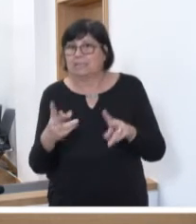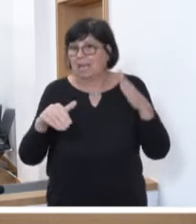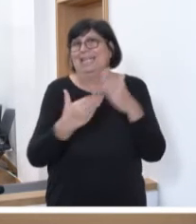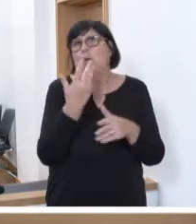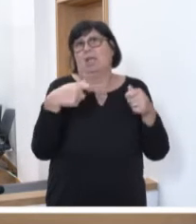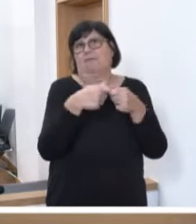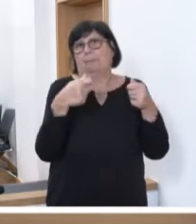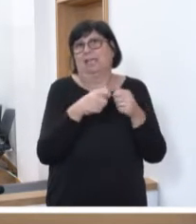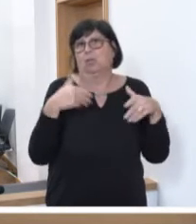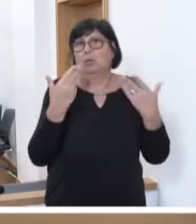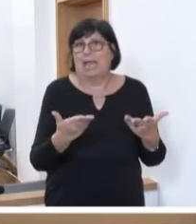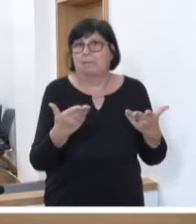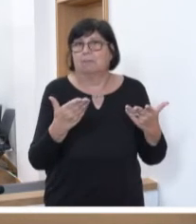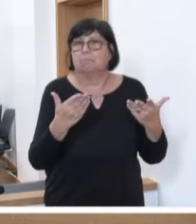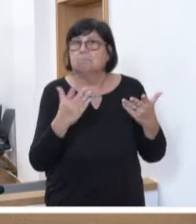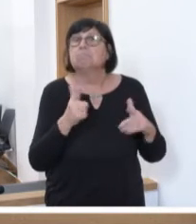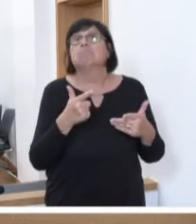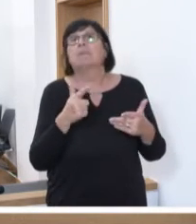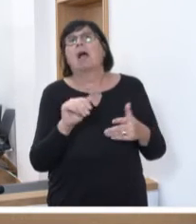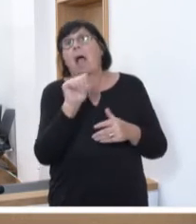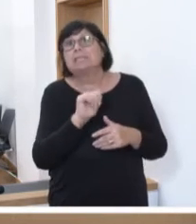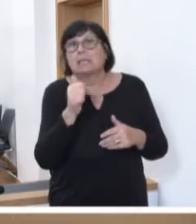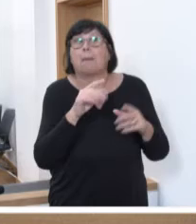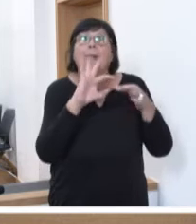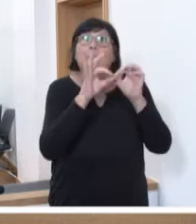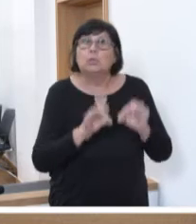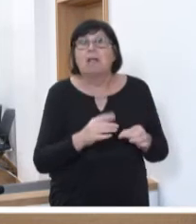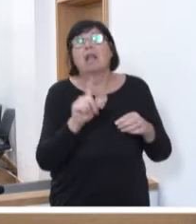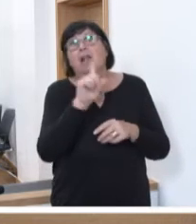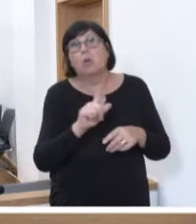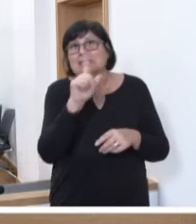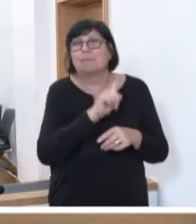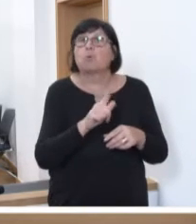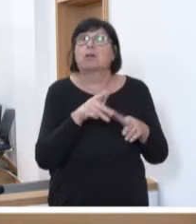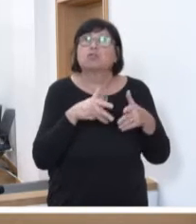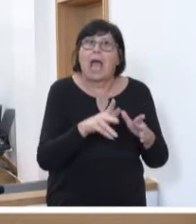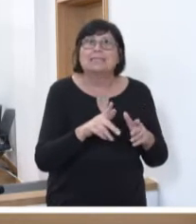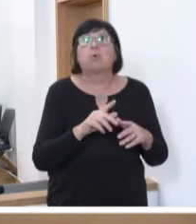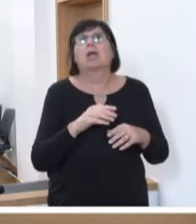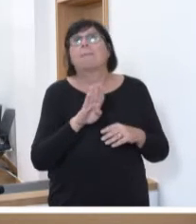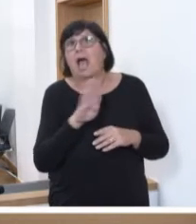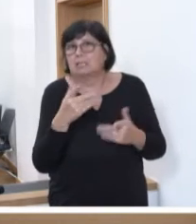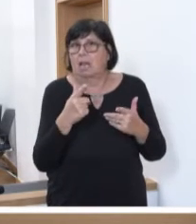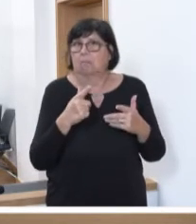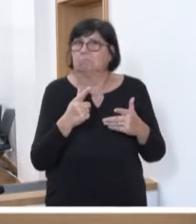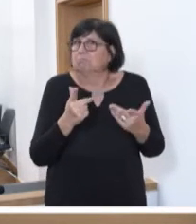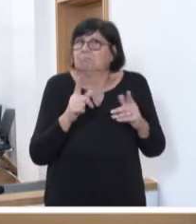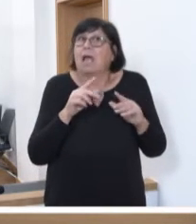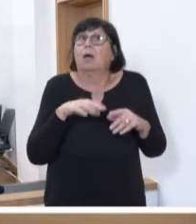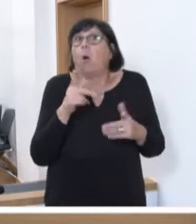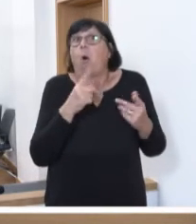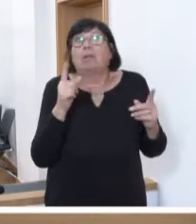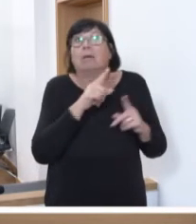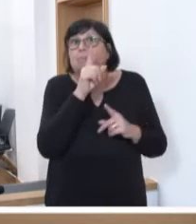Verbindungen geben. Amsterdam, Brüssel, Luxemburg, Straßburg, Basel oder Mailand. Im Herzen Europas gibt es viele